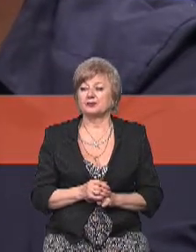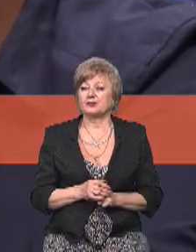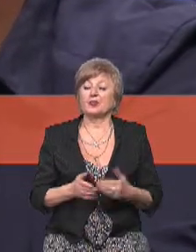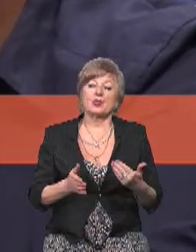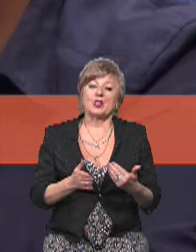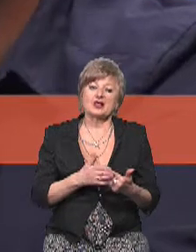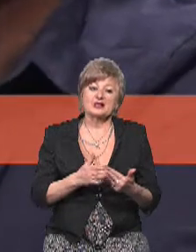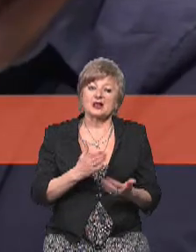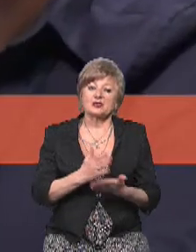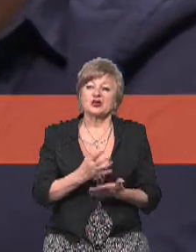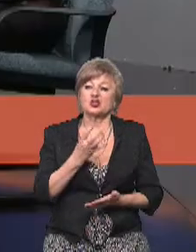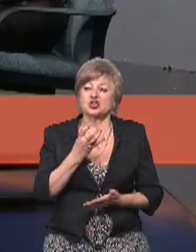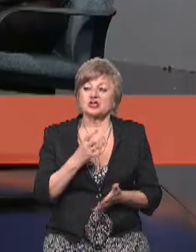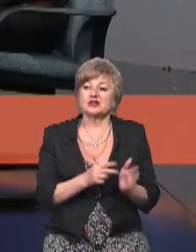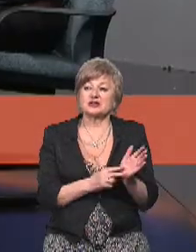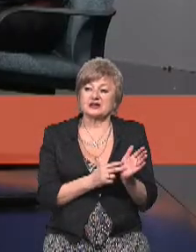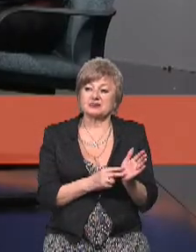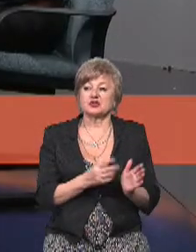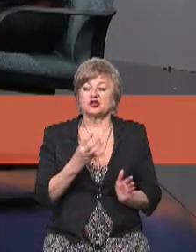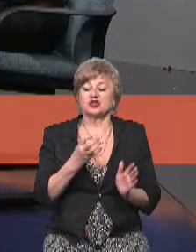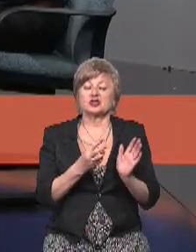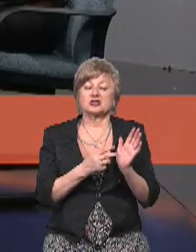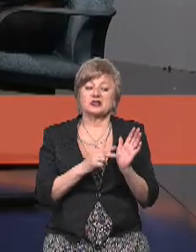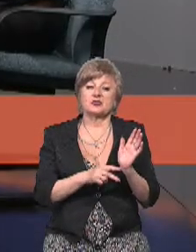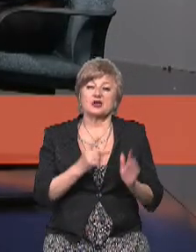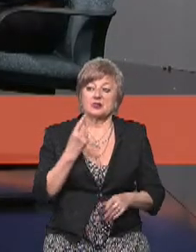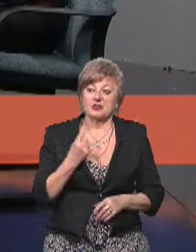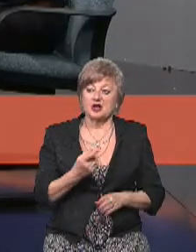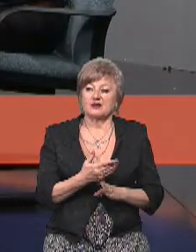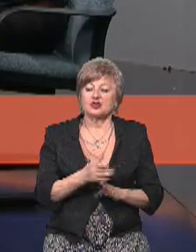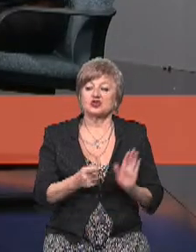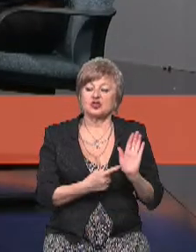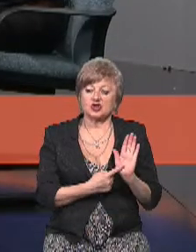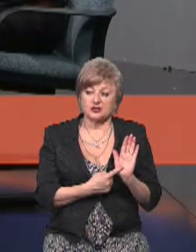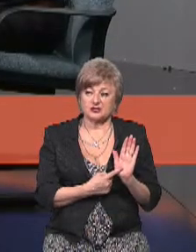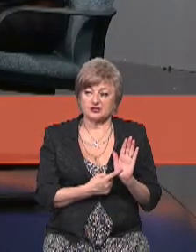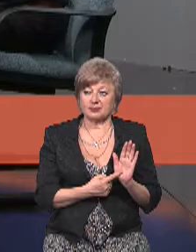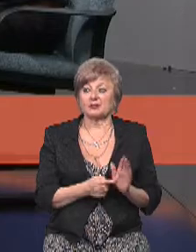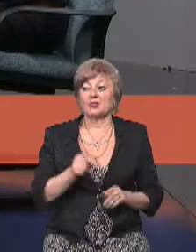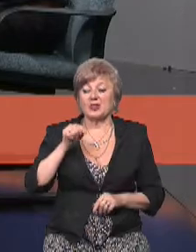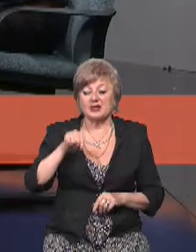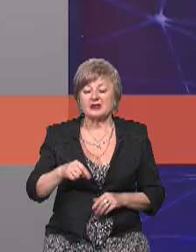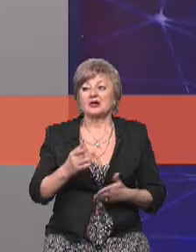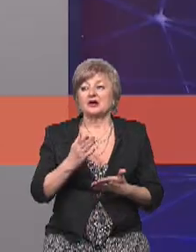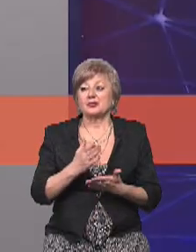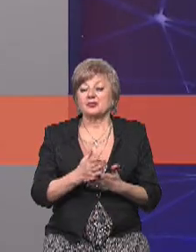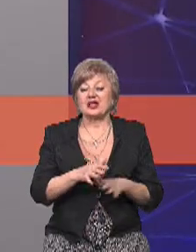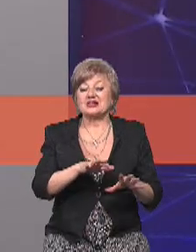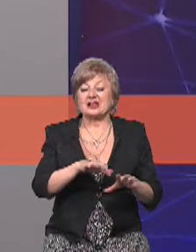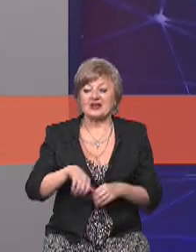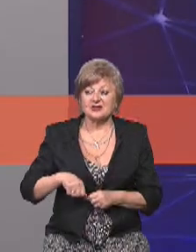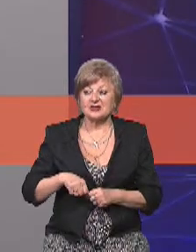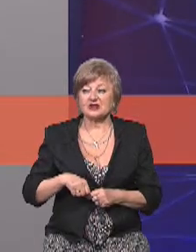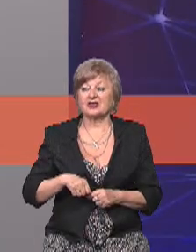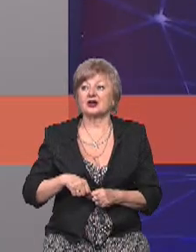Санкція статті 470, 481, частина 6. Там, де є конфіскація, це